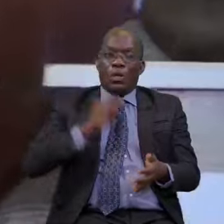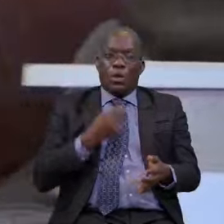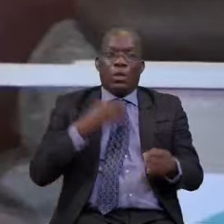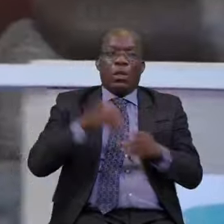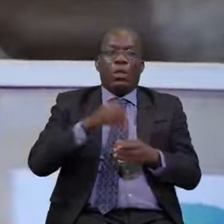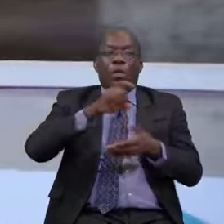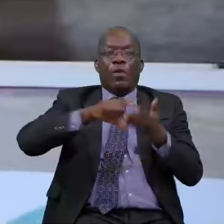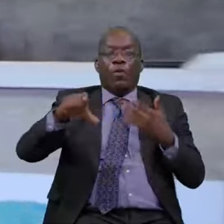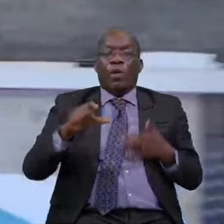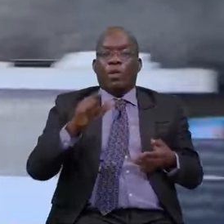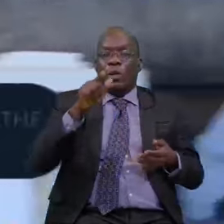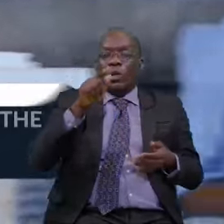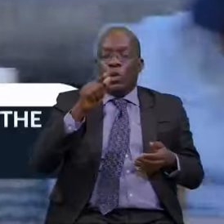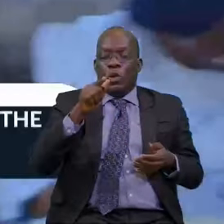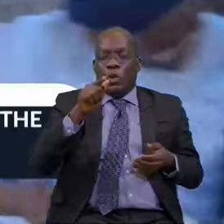verset 26